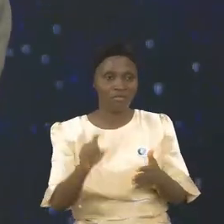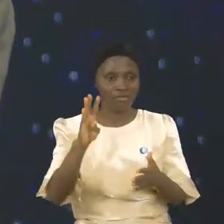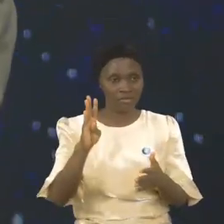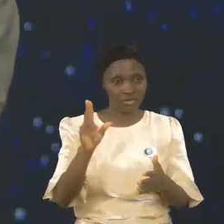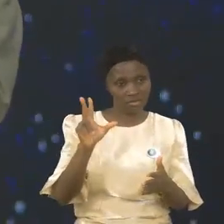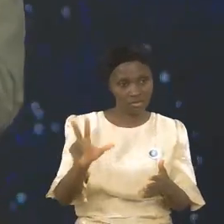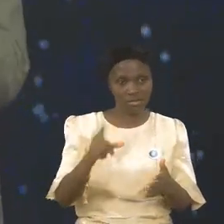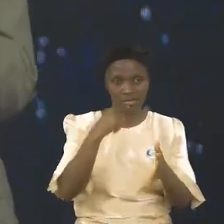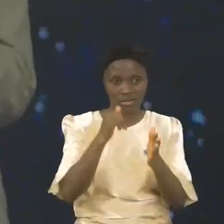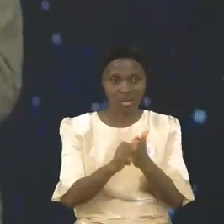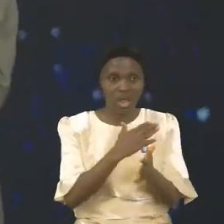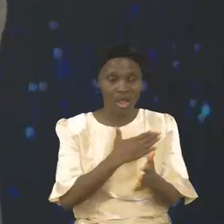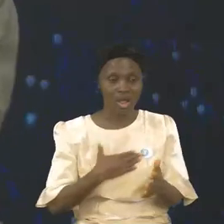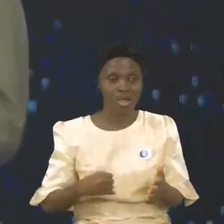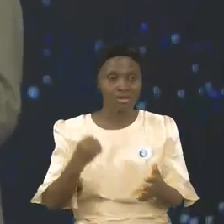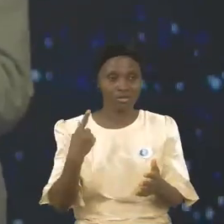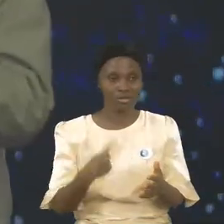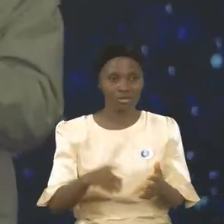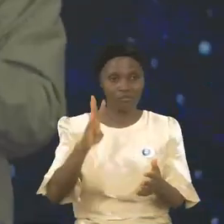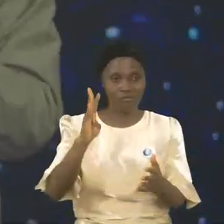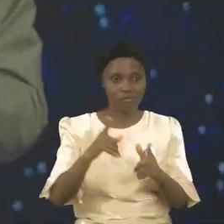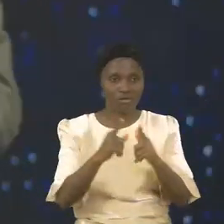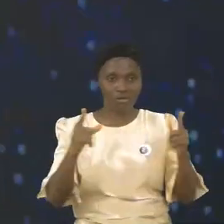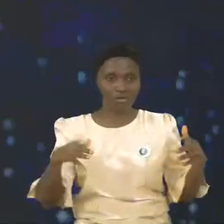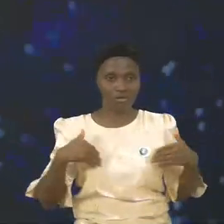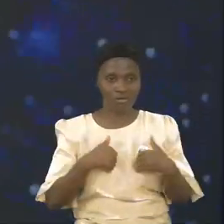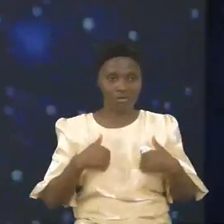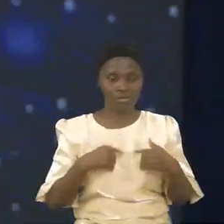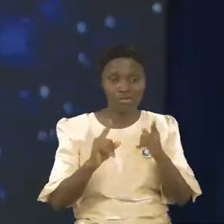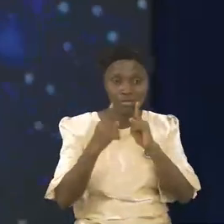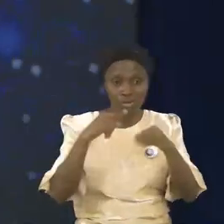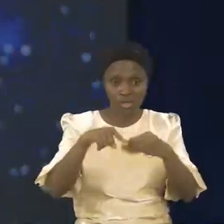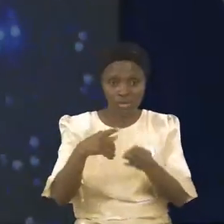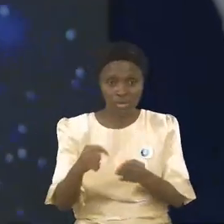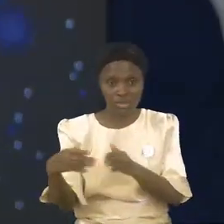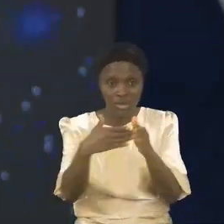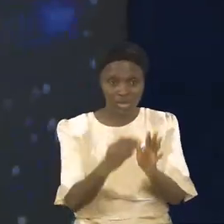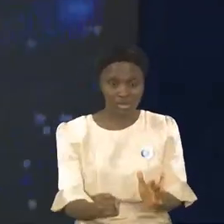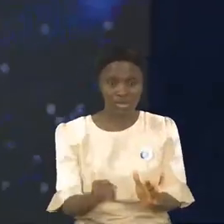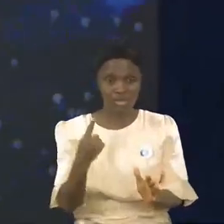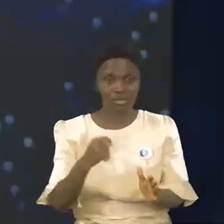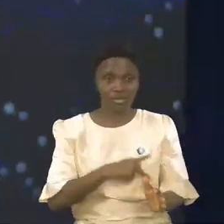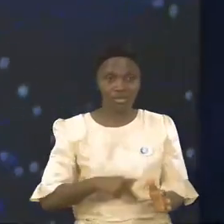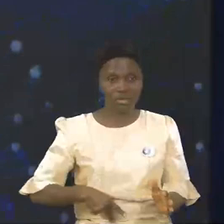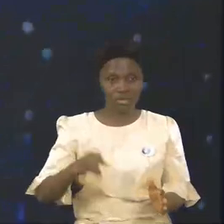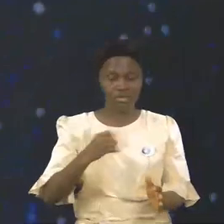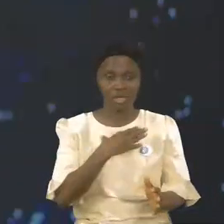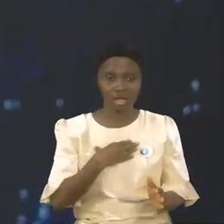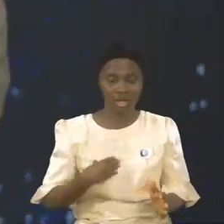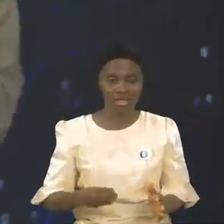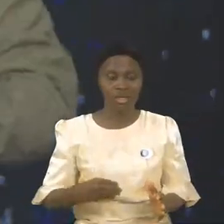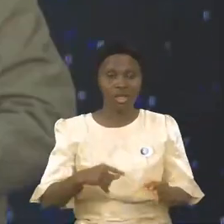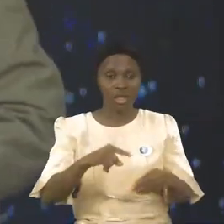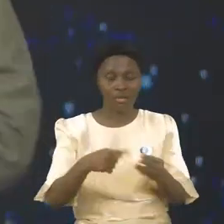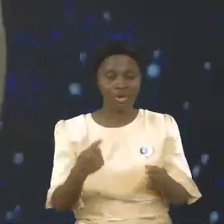sur les Romains et le verset 3 dit et le grand animaux alors cela